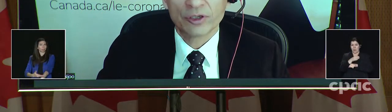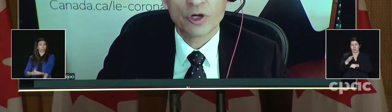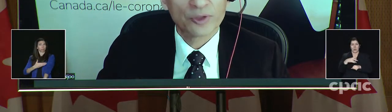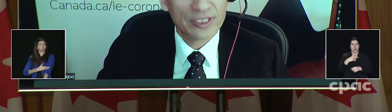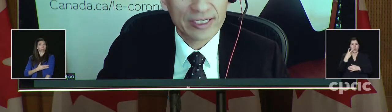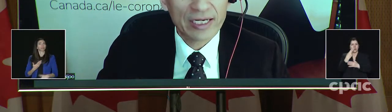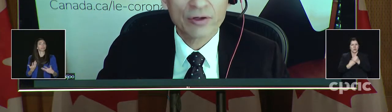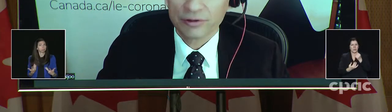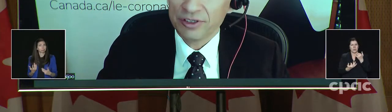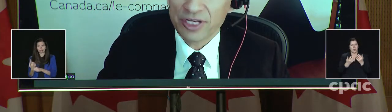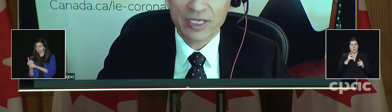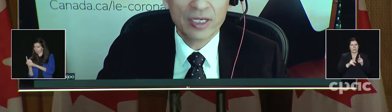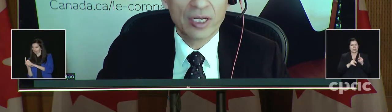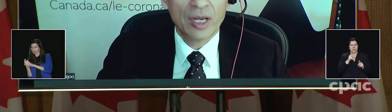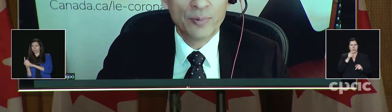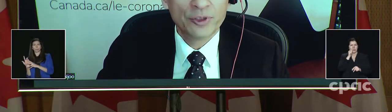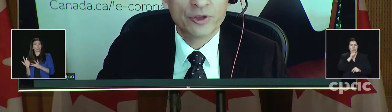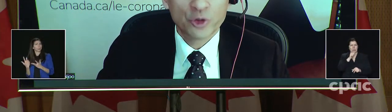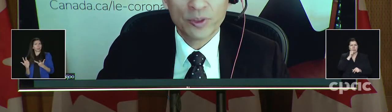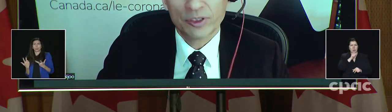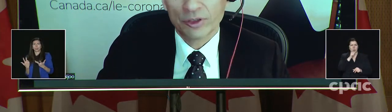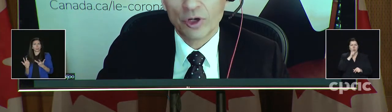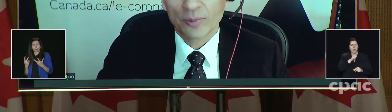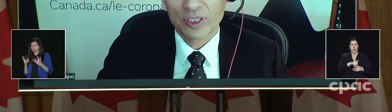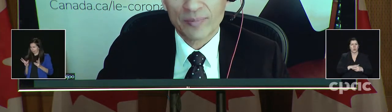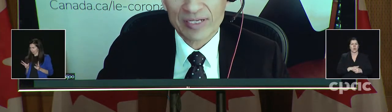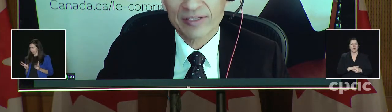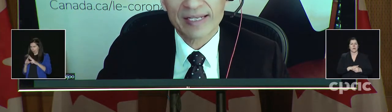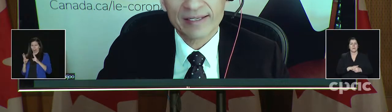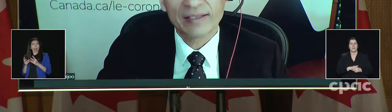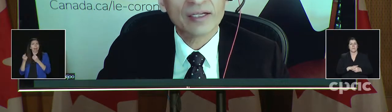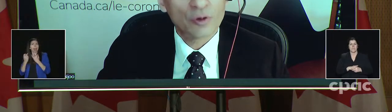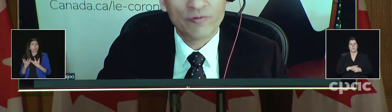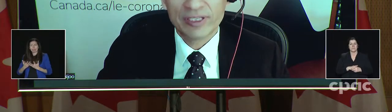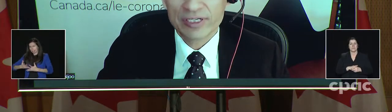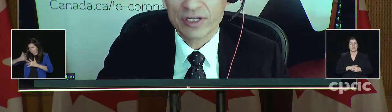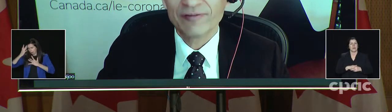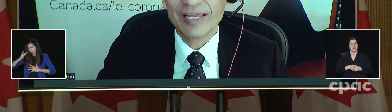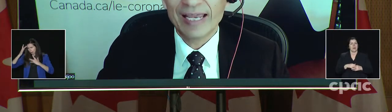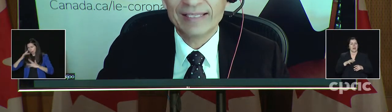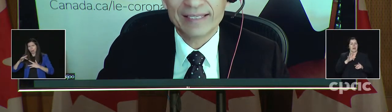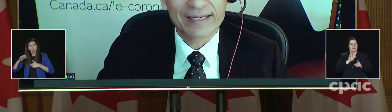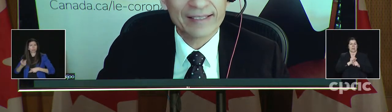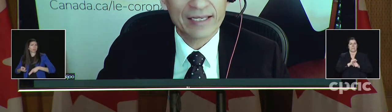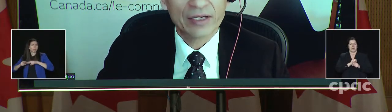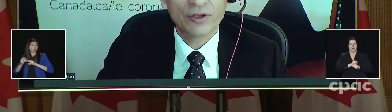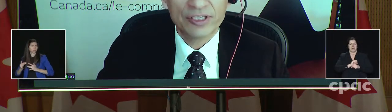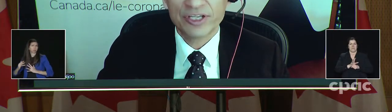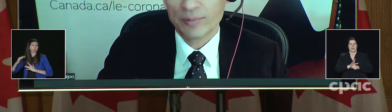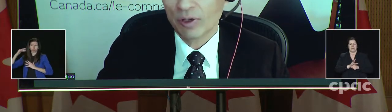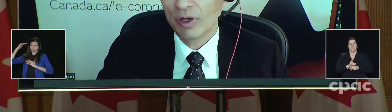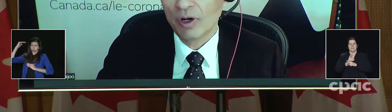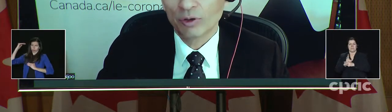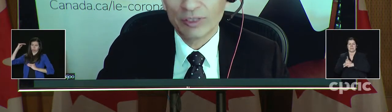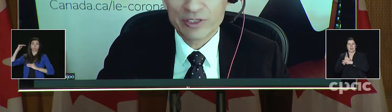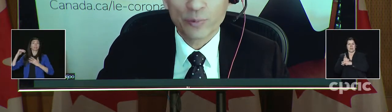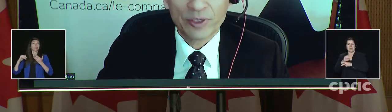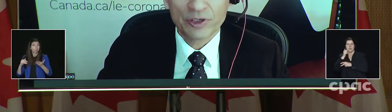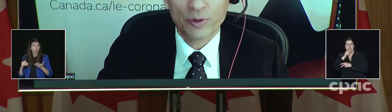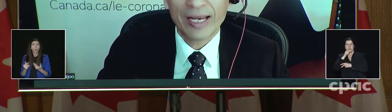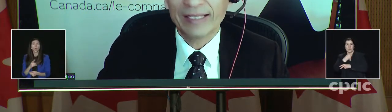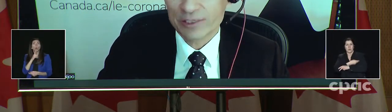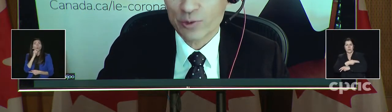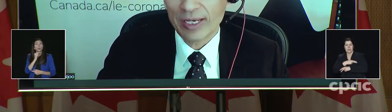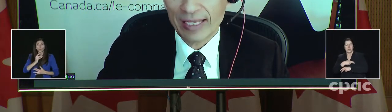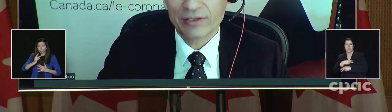double de nombre de cas quotidiens et plus de double de nombre de personnes atteintes de la COVID-19 étaient traitées quotidiennement dans les